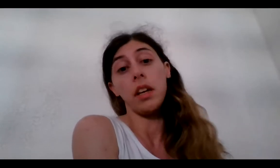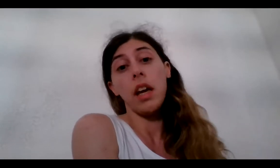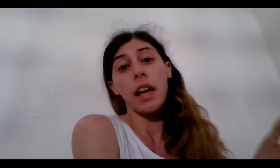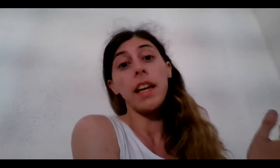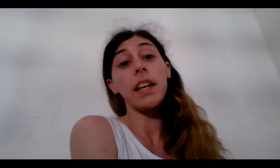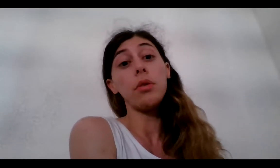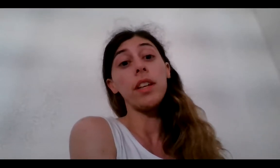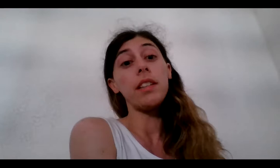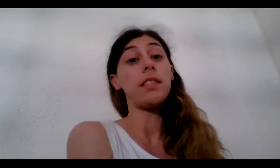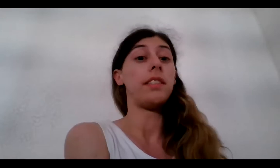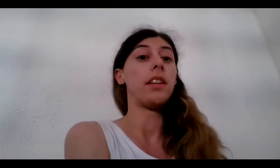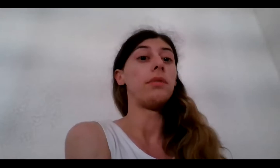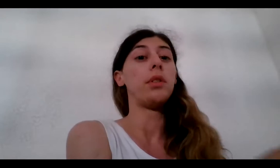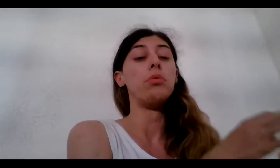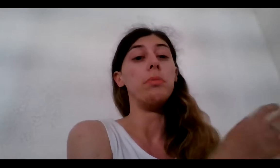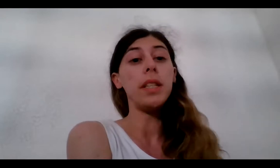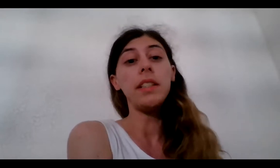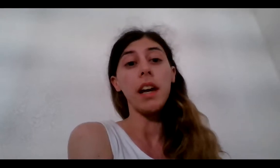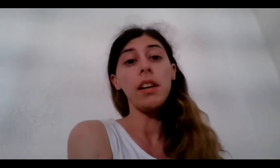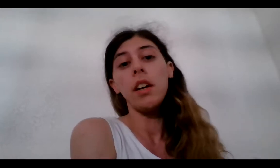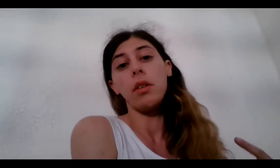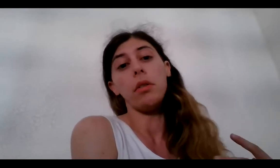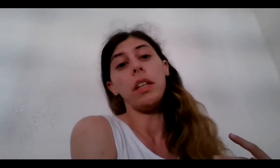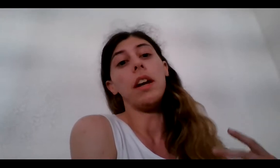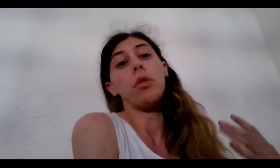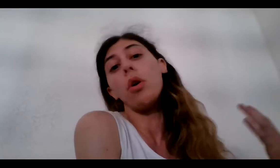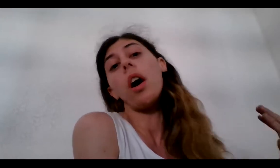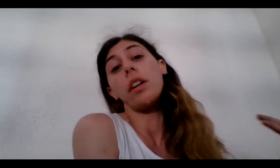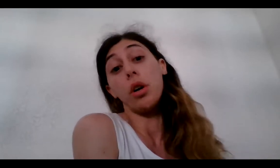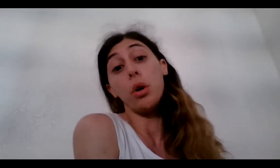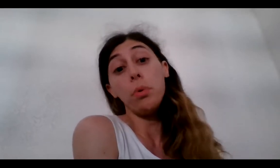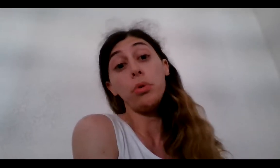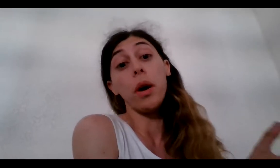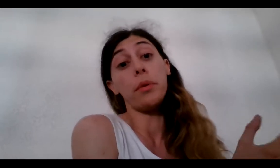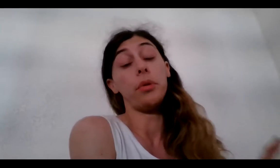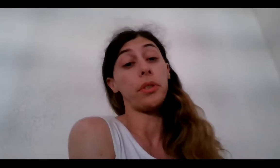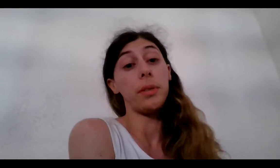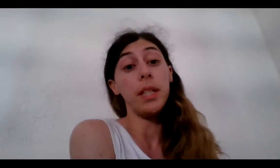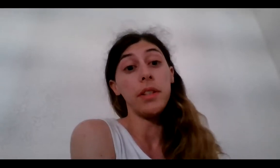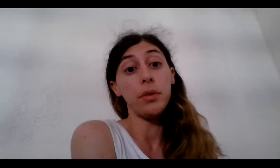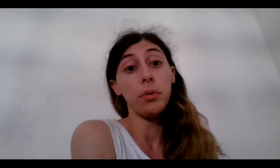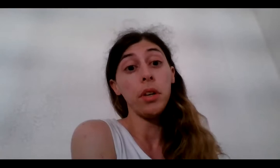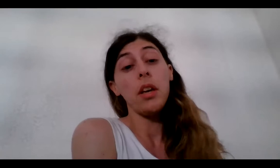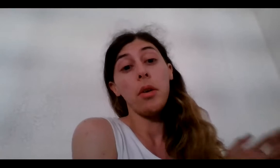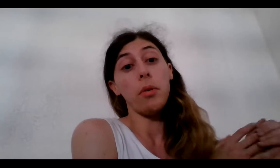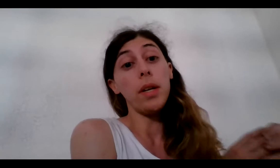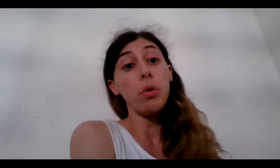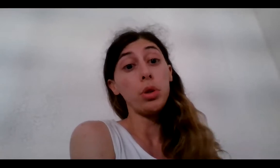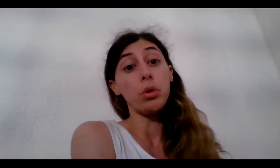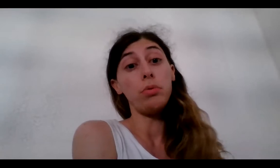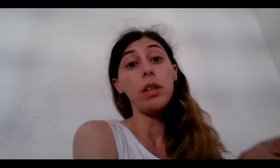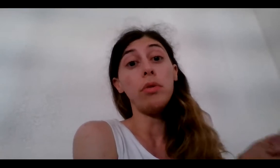juridique. Il y a quelques années, c'était un verrou médical. Il y a encore un grand besoin de sensibilisation.